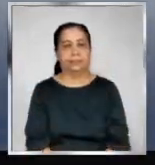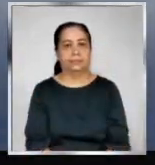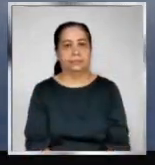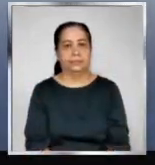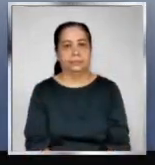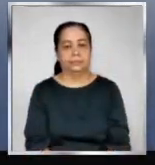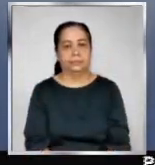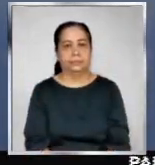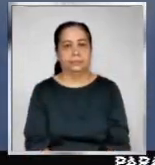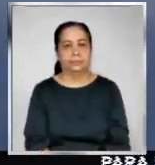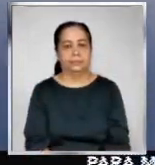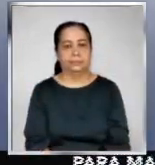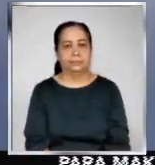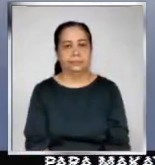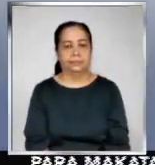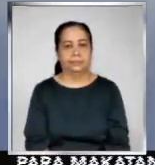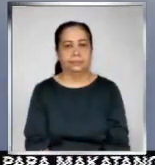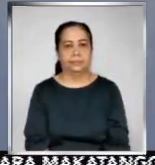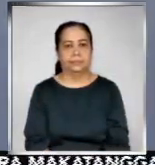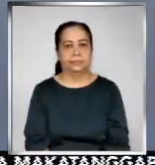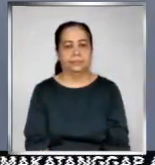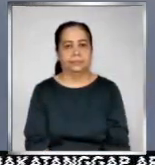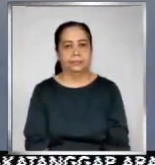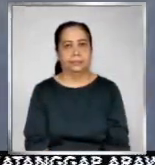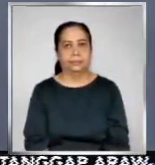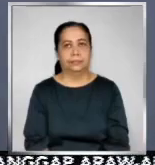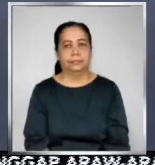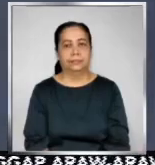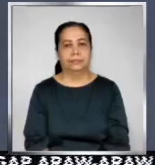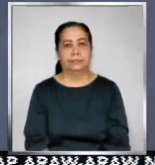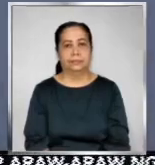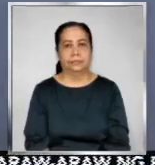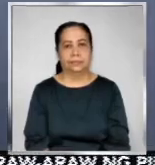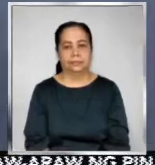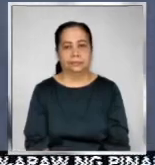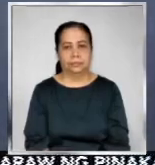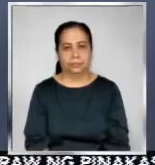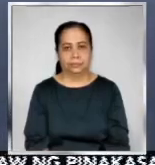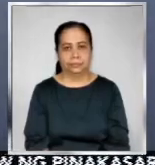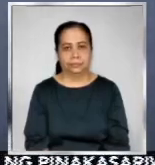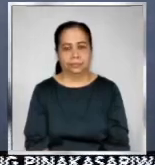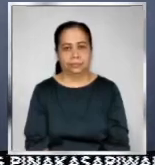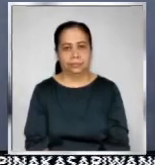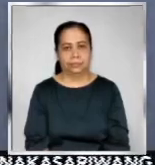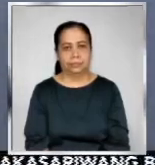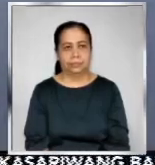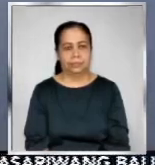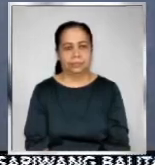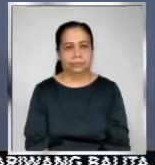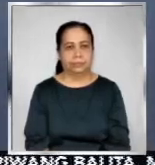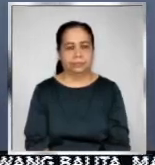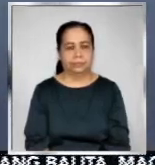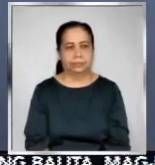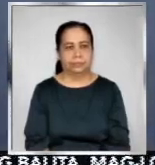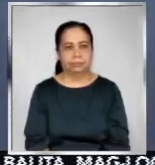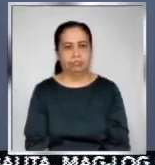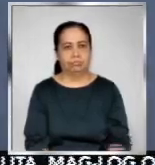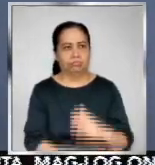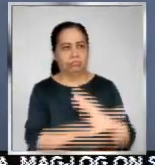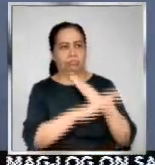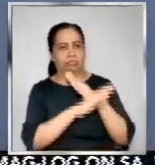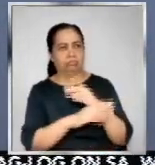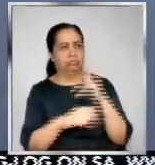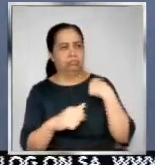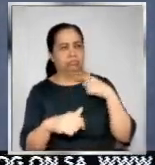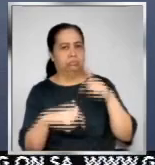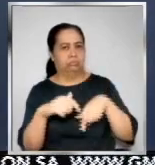dagat. Yan o. Mga barko na Chinese yan, naunahan ko lang. Inaarang nila ako, hindi ako makapasok. Pinag-usapan